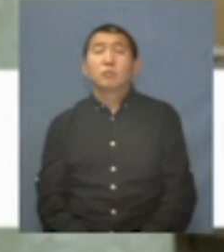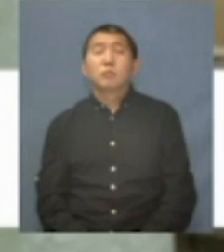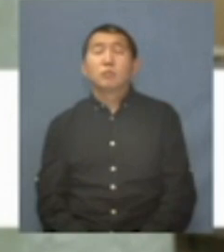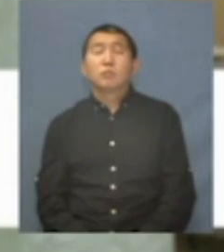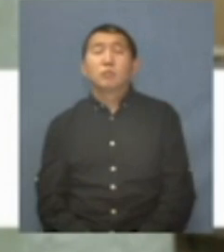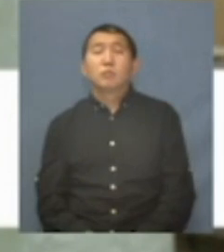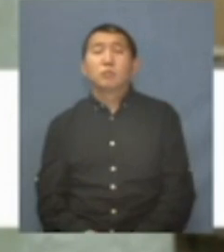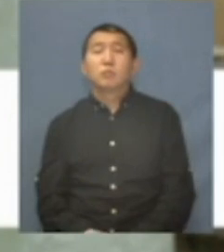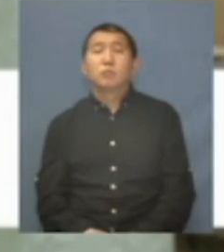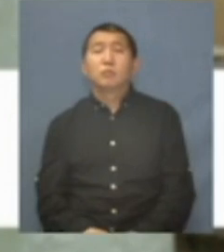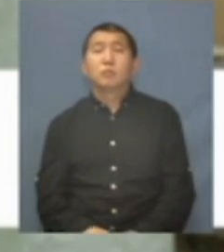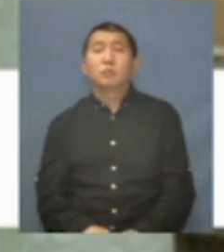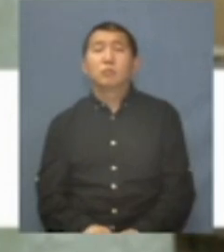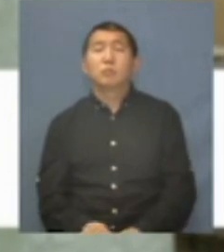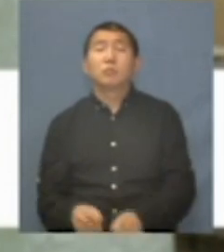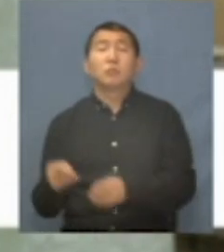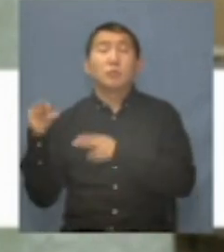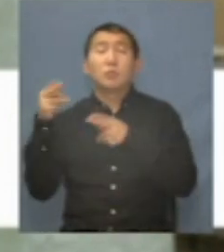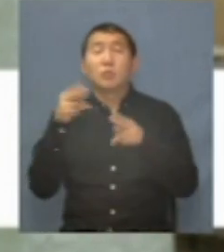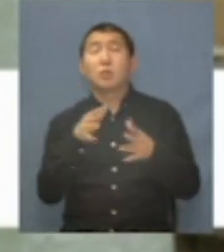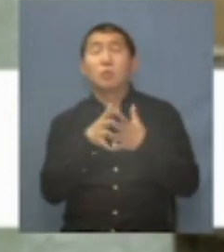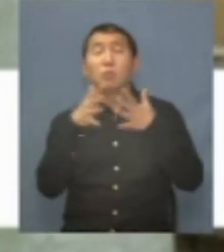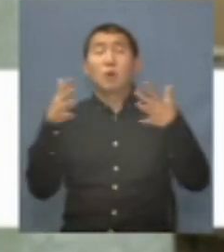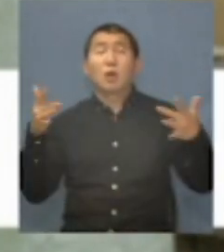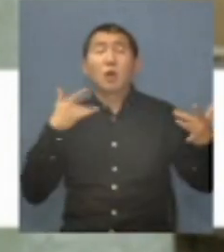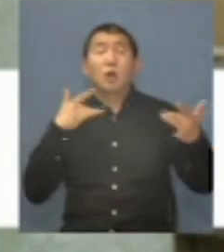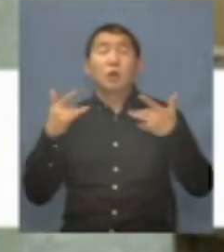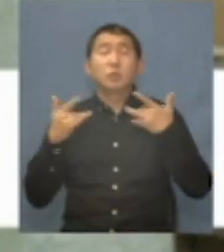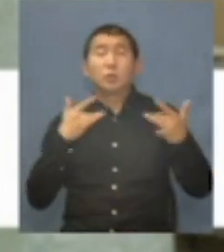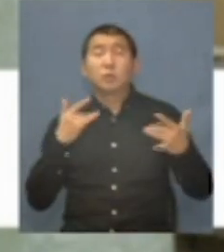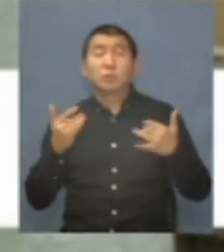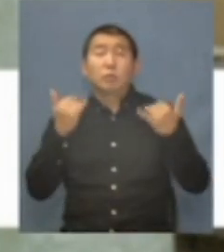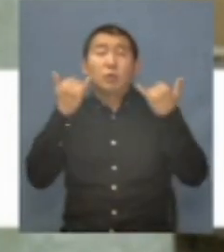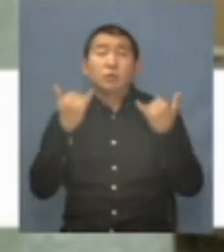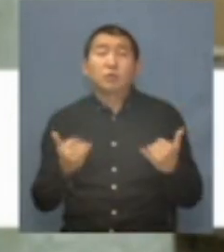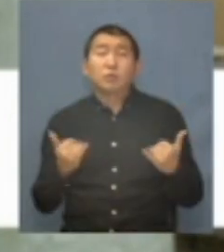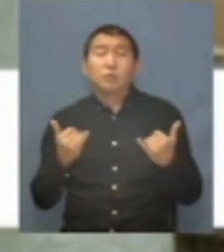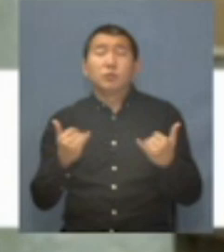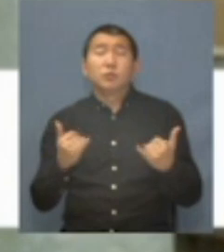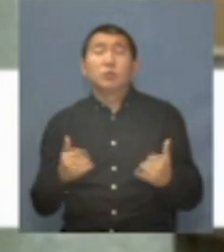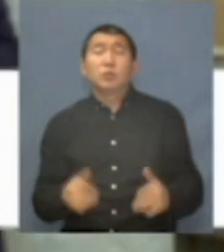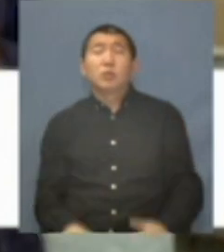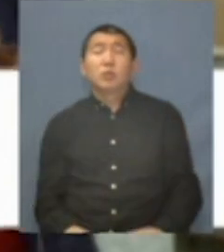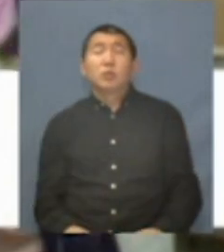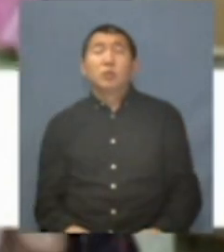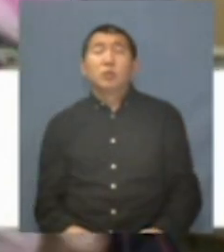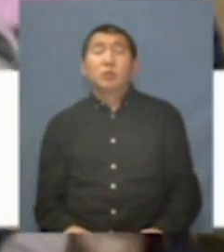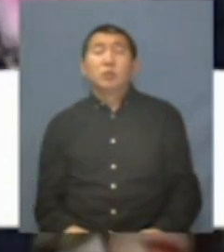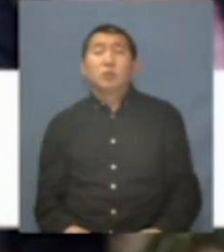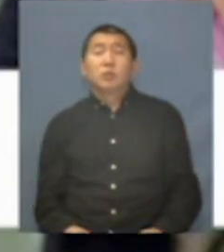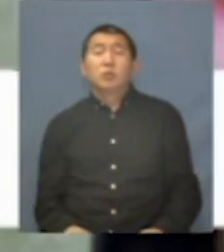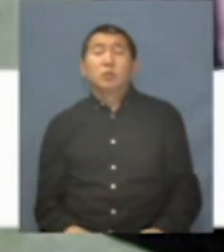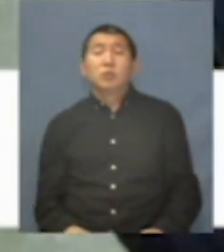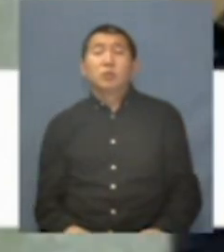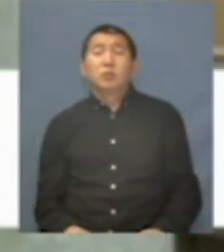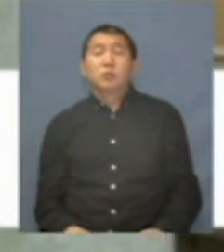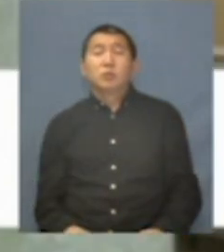и приедет с большим концертом. И наконец-то это состоялся. Вообще вот в рамках проекта «Аулым Алтын